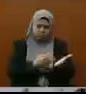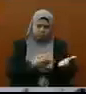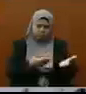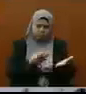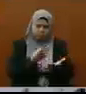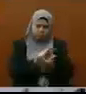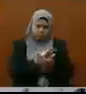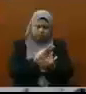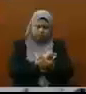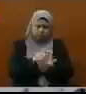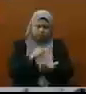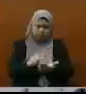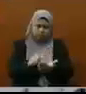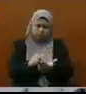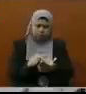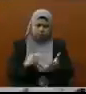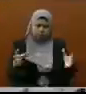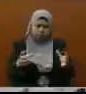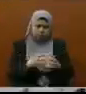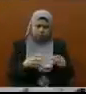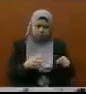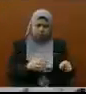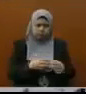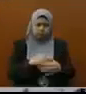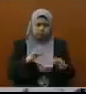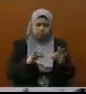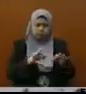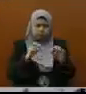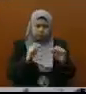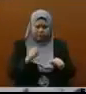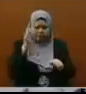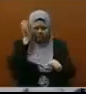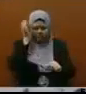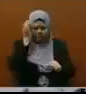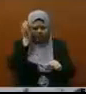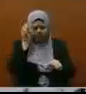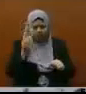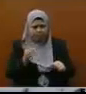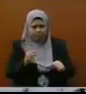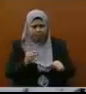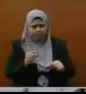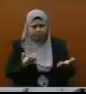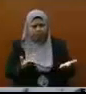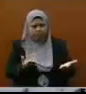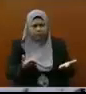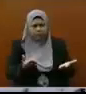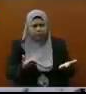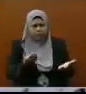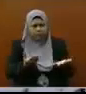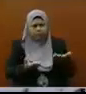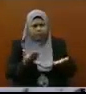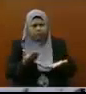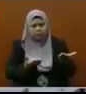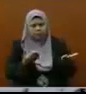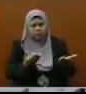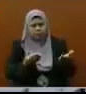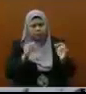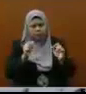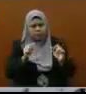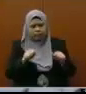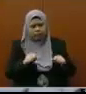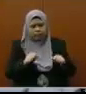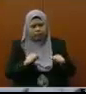yang setempat. Jadi kalaulah boleh difikirkan daripada segi kedudukan dan sebagainya, mungkin ianya akan lebih